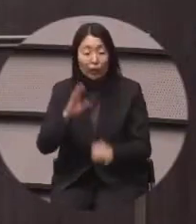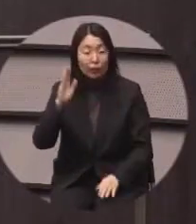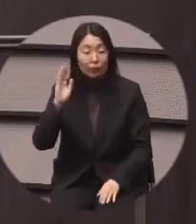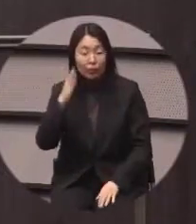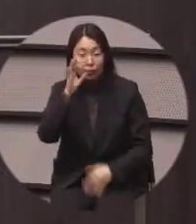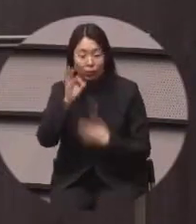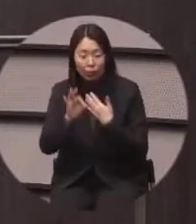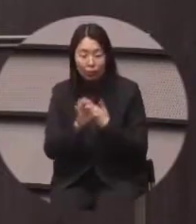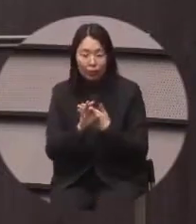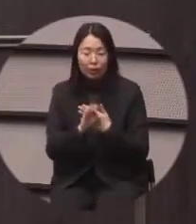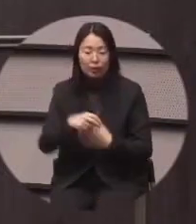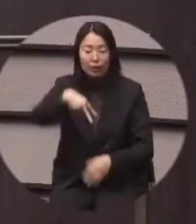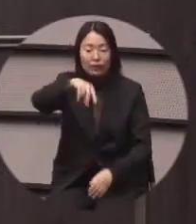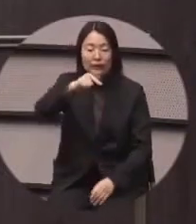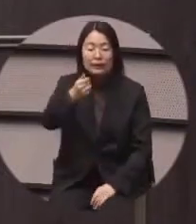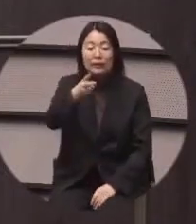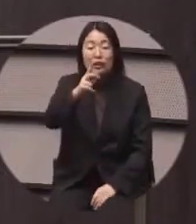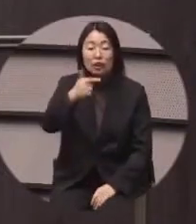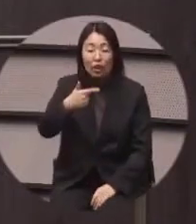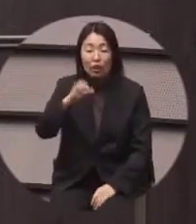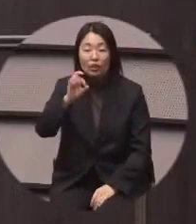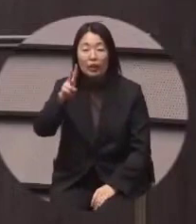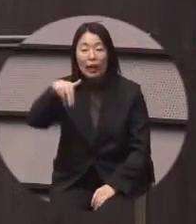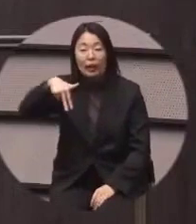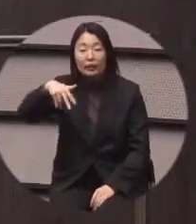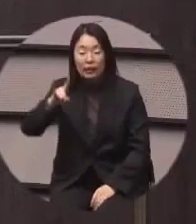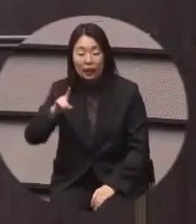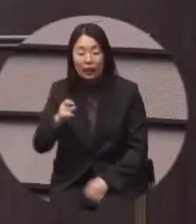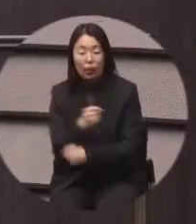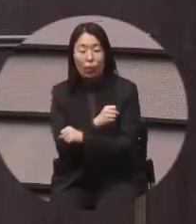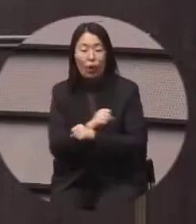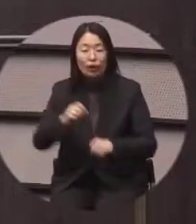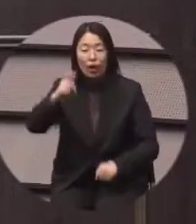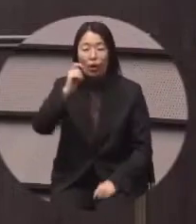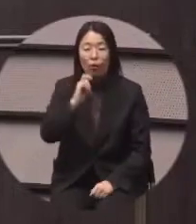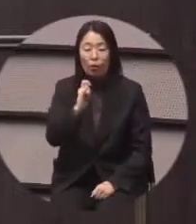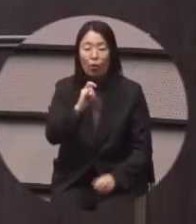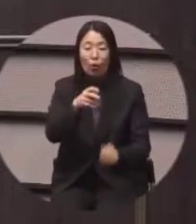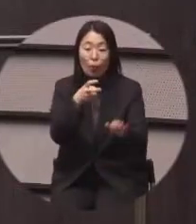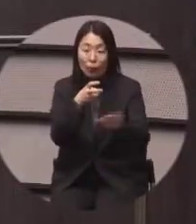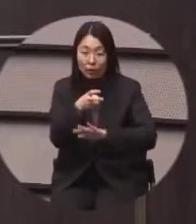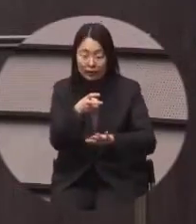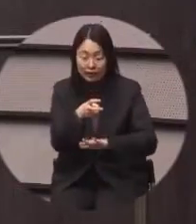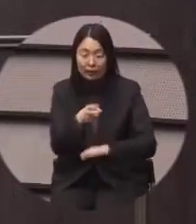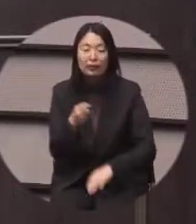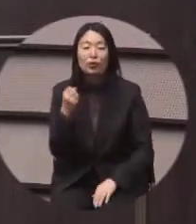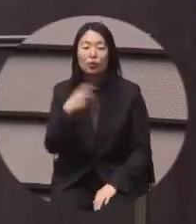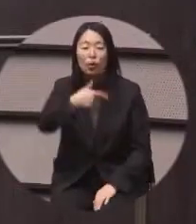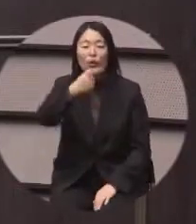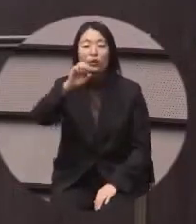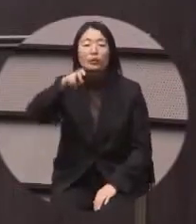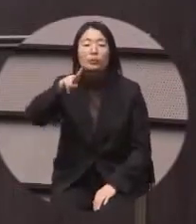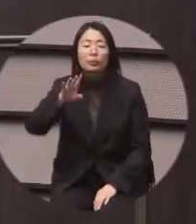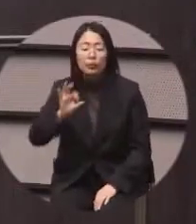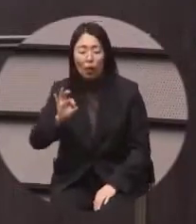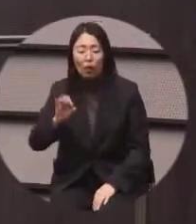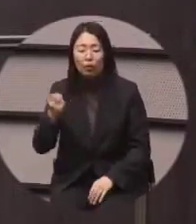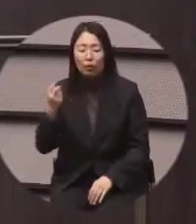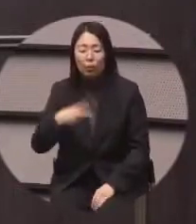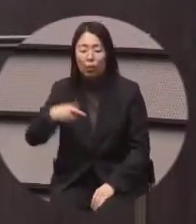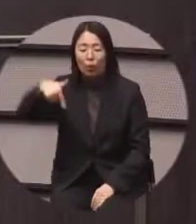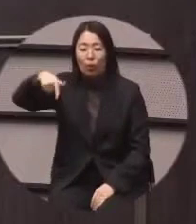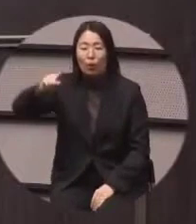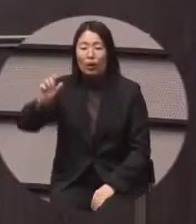최근에는 신현 양재 광역 콜버스 그리고 능평 신현 지역과 강남역을 경유하는